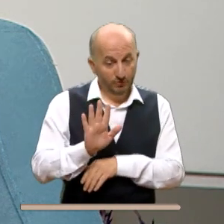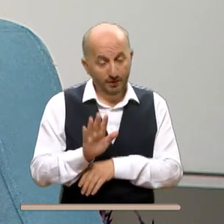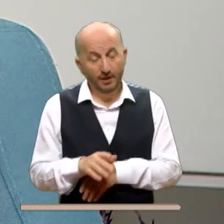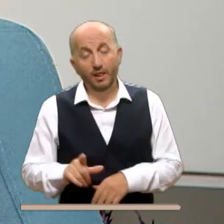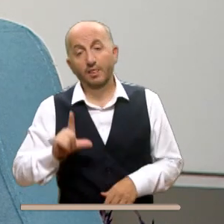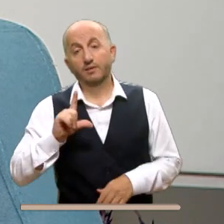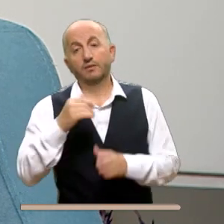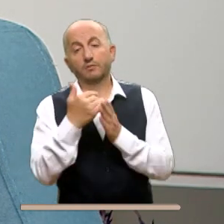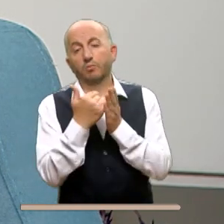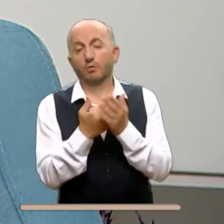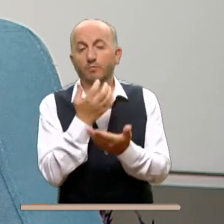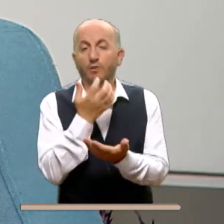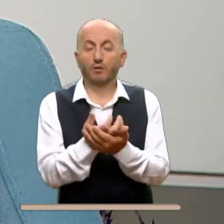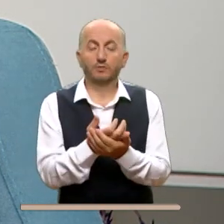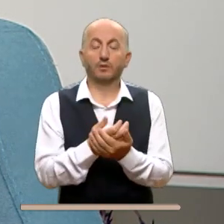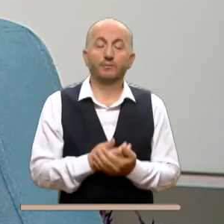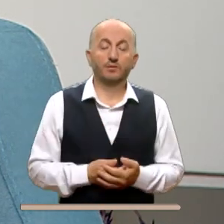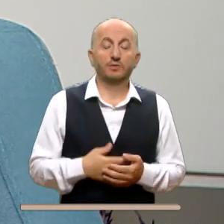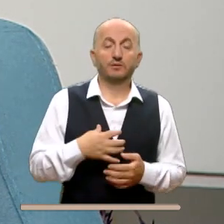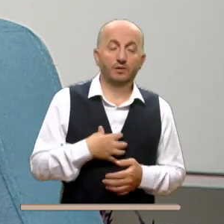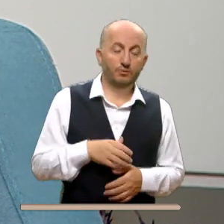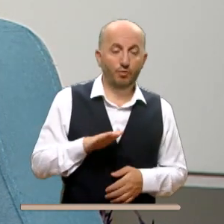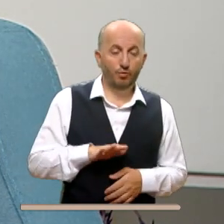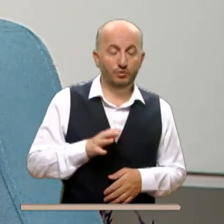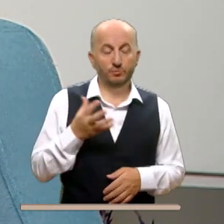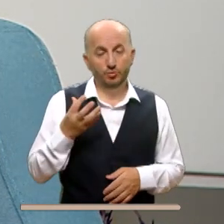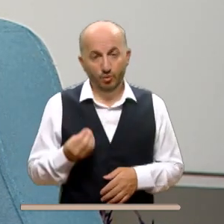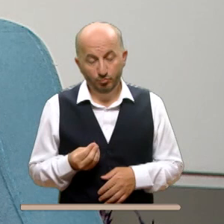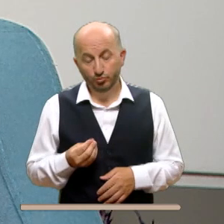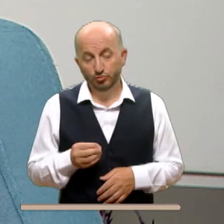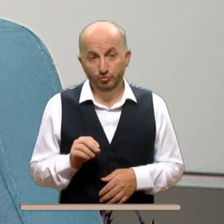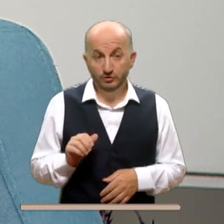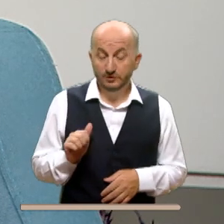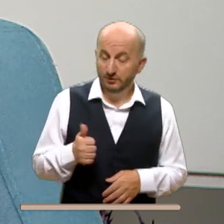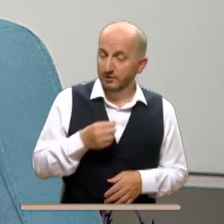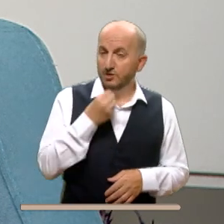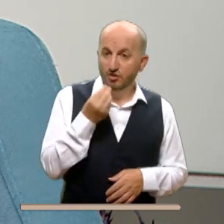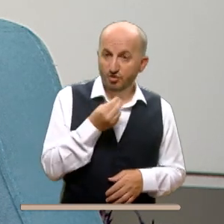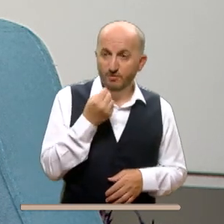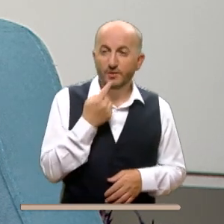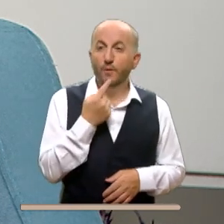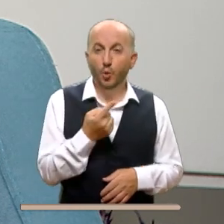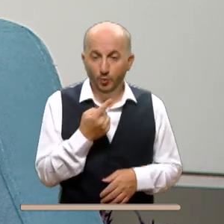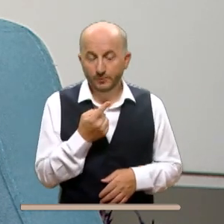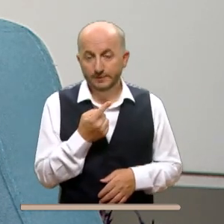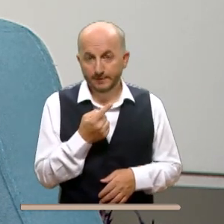lisans programlarımıza kayıt yaptırmış, kendi öğrencimiz olmuş kıymetli gençlerimize, öğrencilerimize diyorum ki,